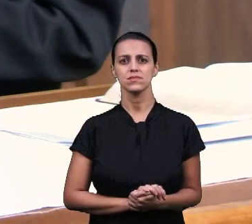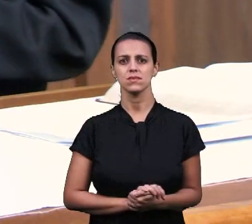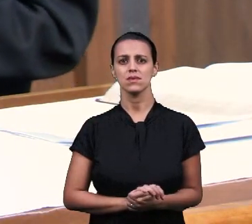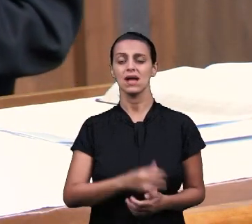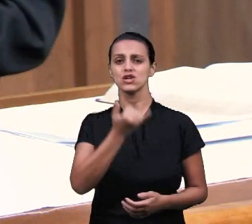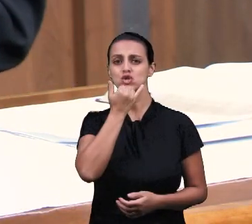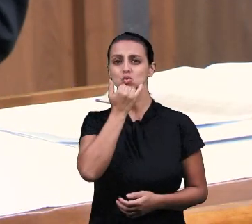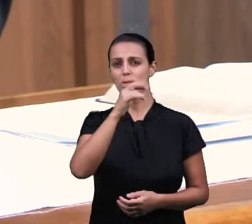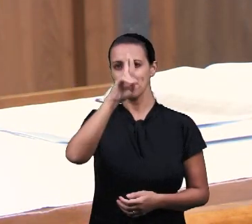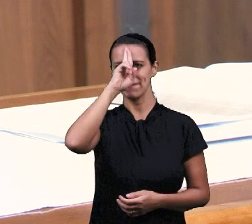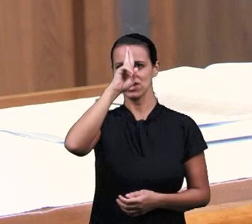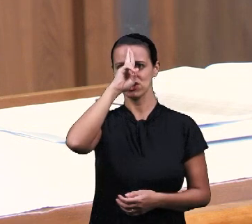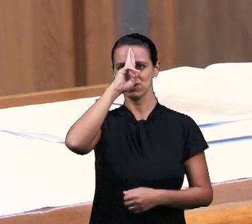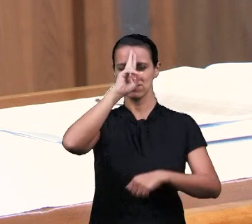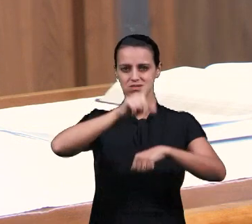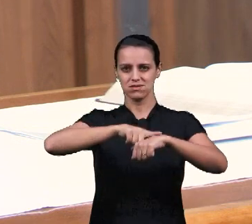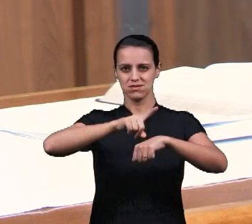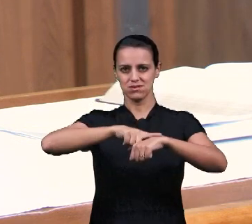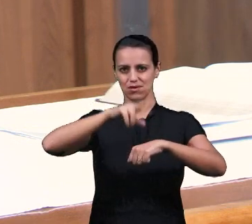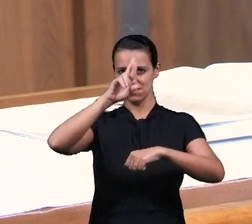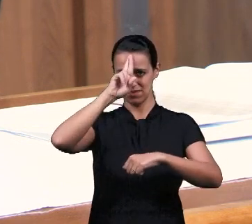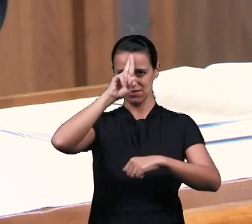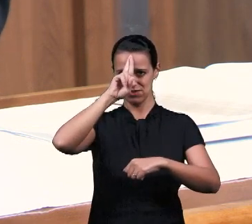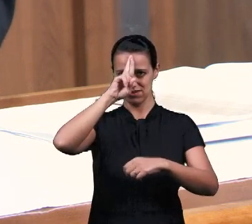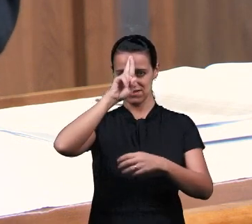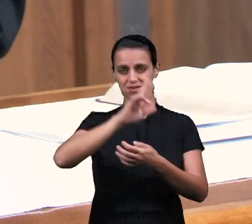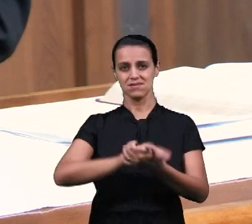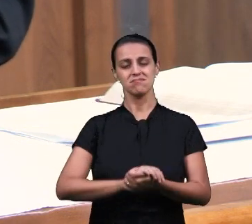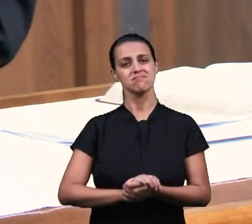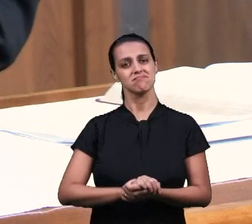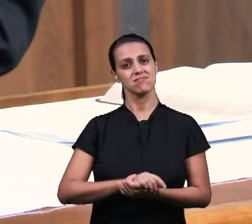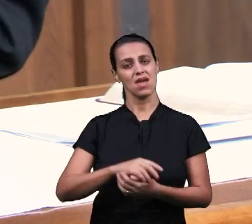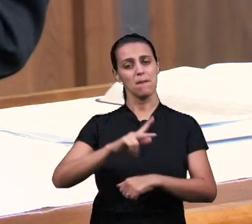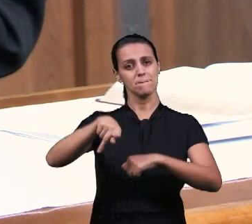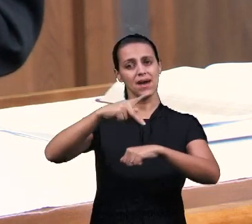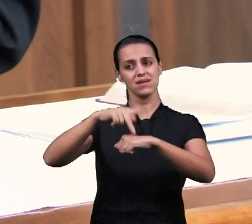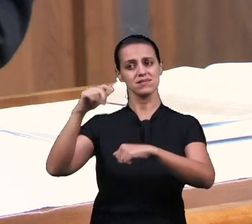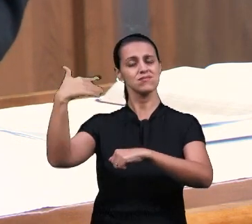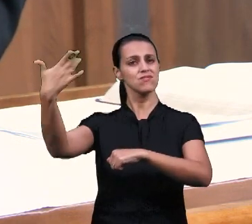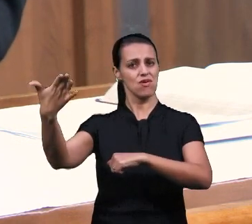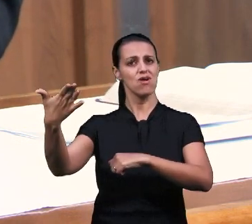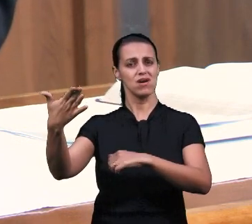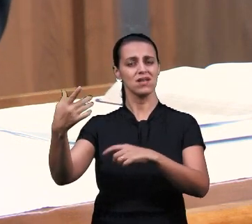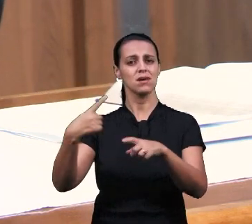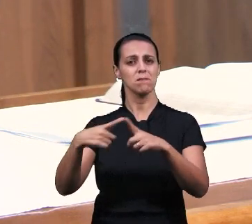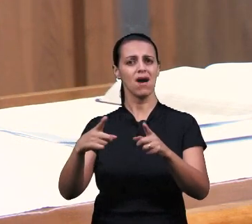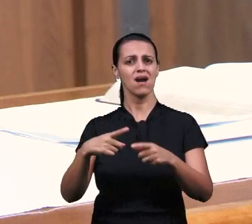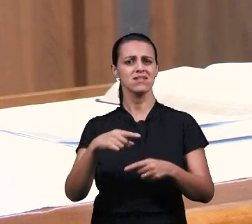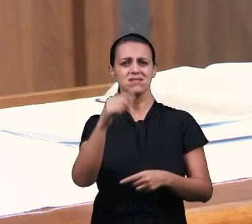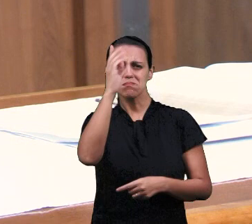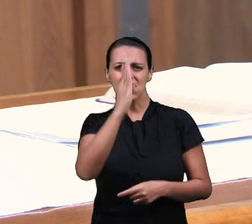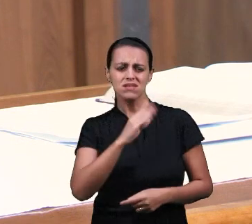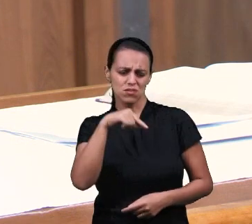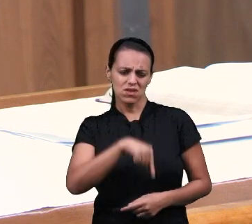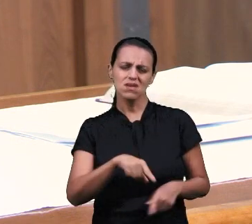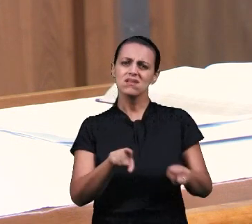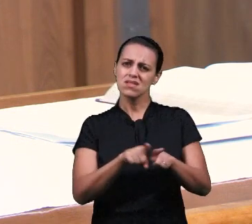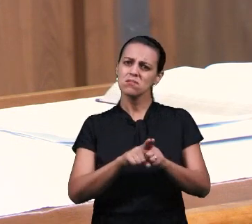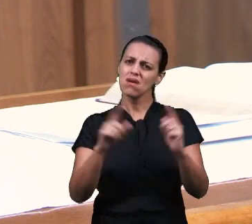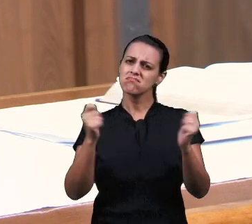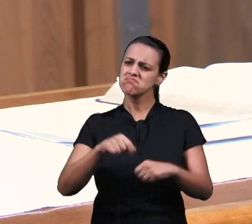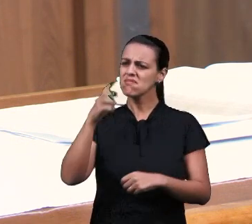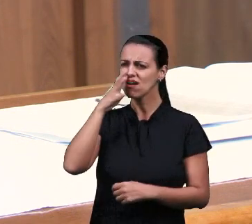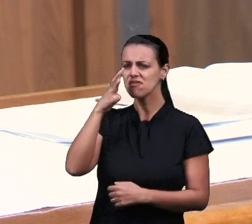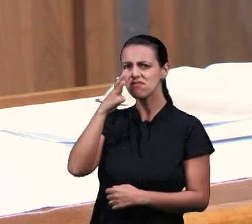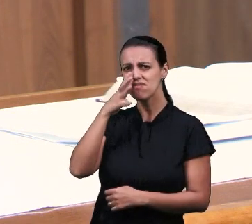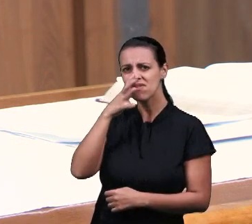l'étranger où les frères du Brésil peuvent aussi participer en voyant des témoignages liés à comment l'école